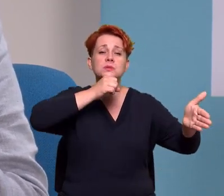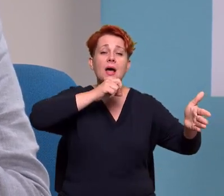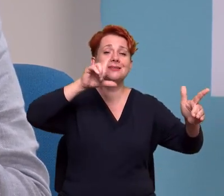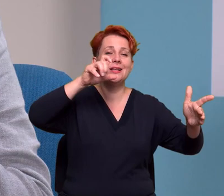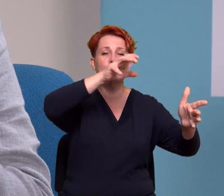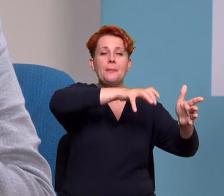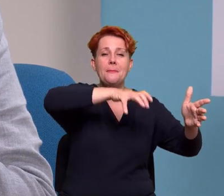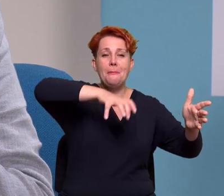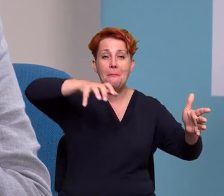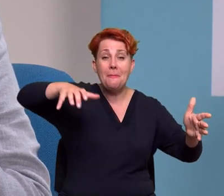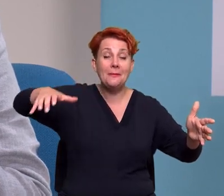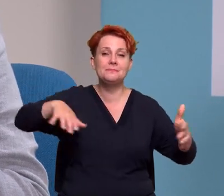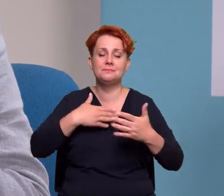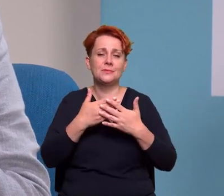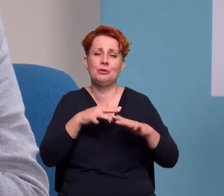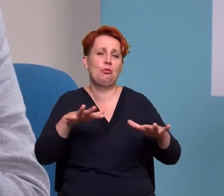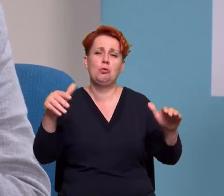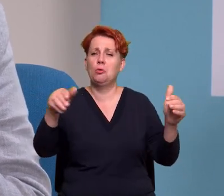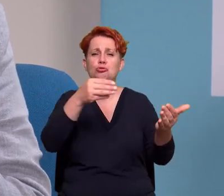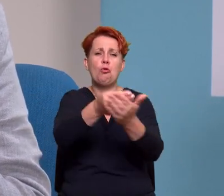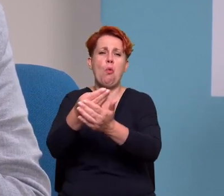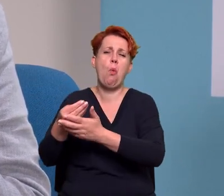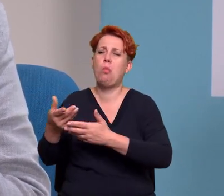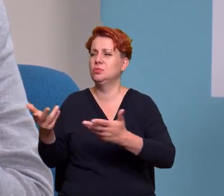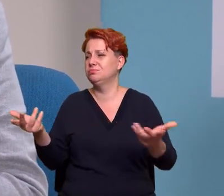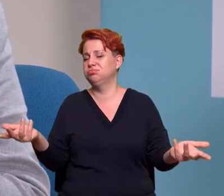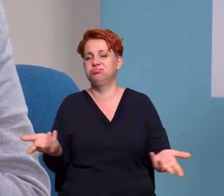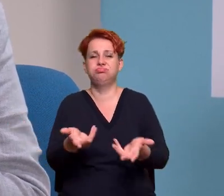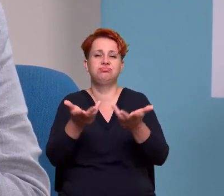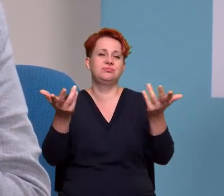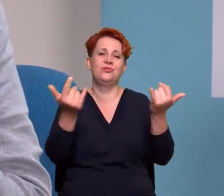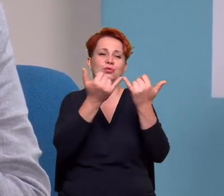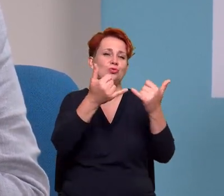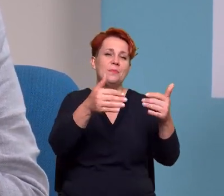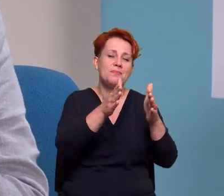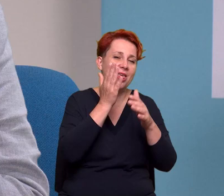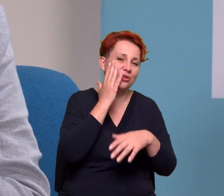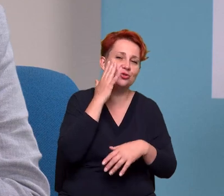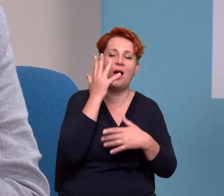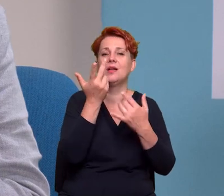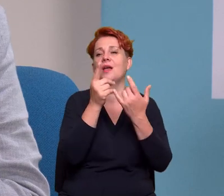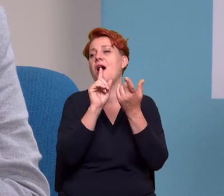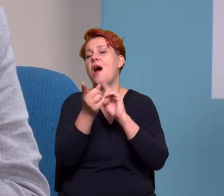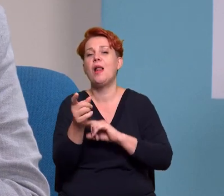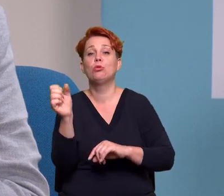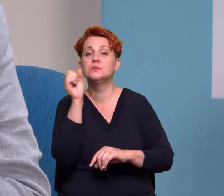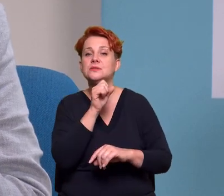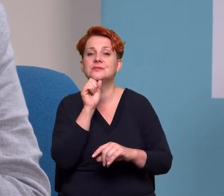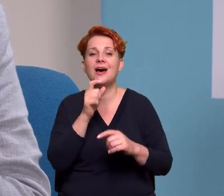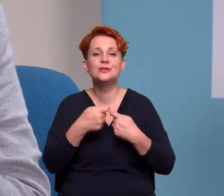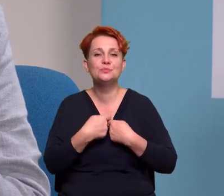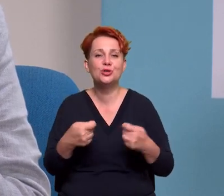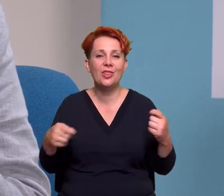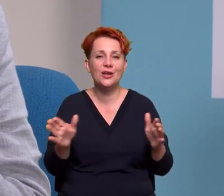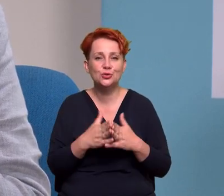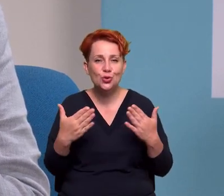że mnóstwo tego można kupić albo w mieszkaniach, prawda, albo w antykwariatach i bez żadnego problemu można